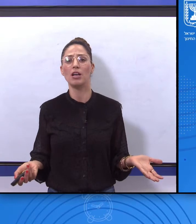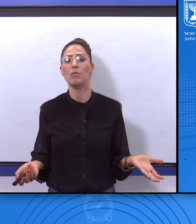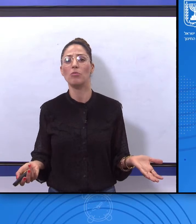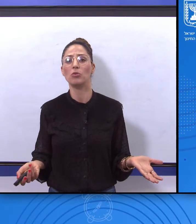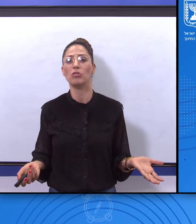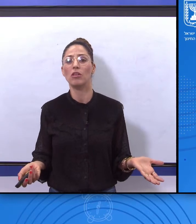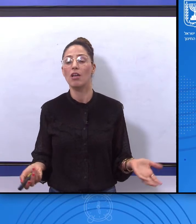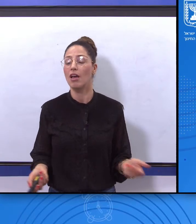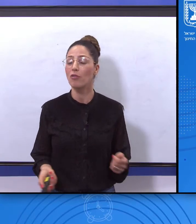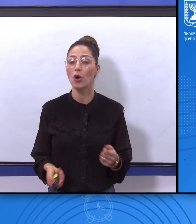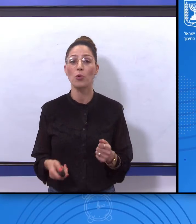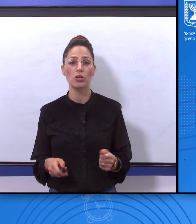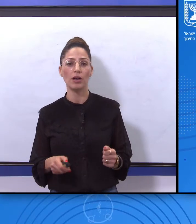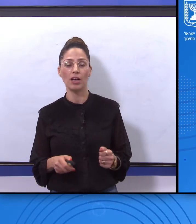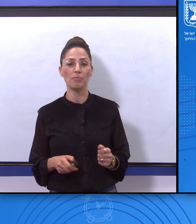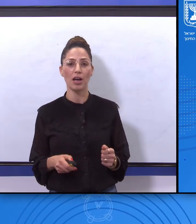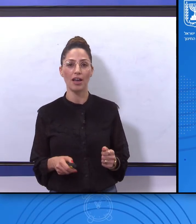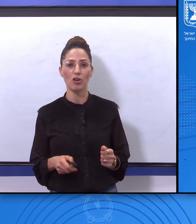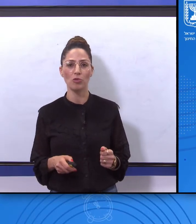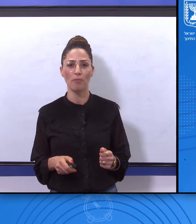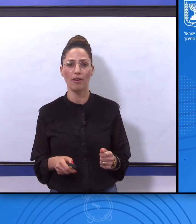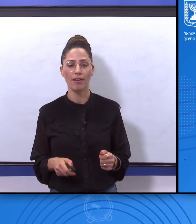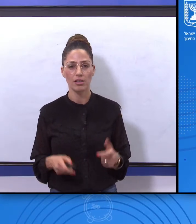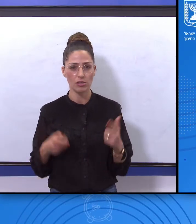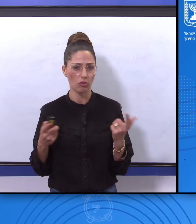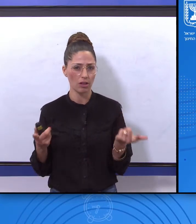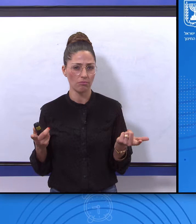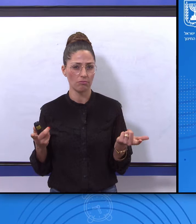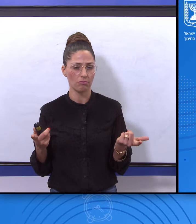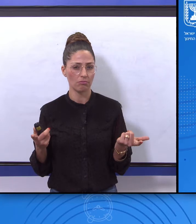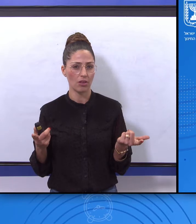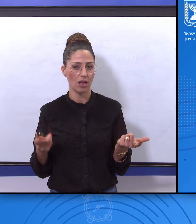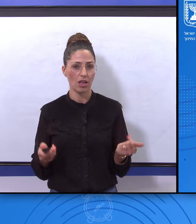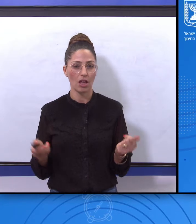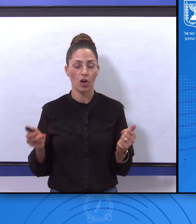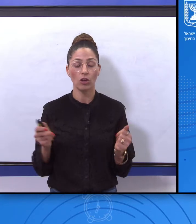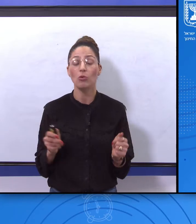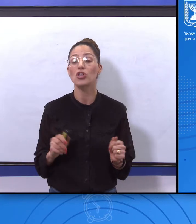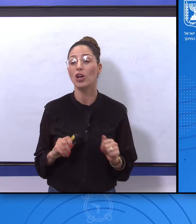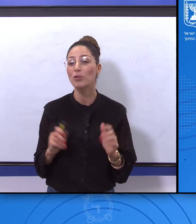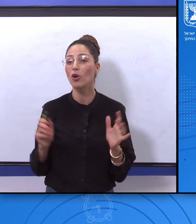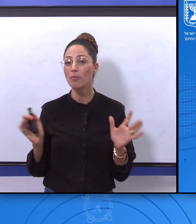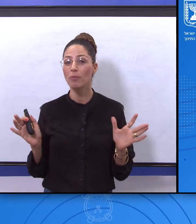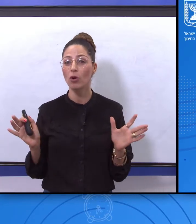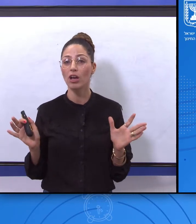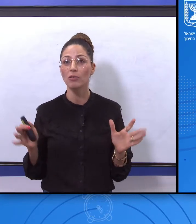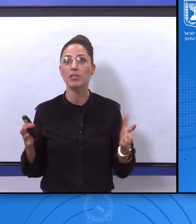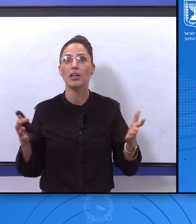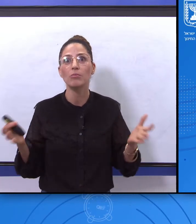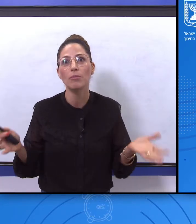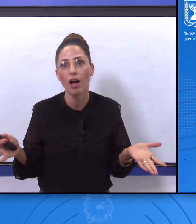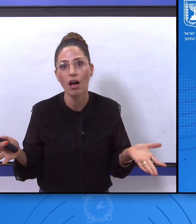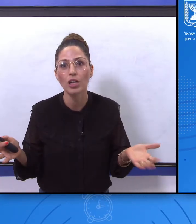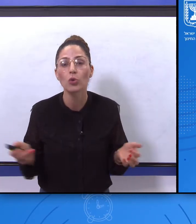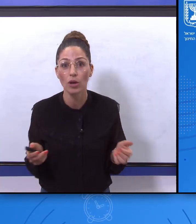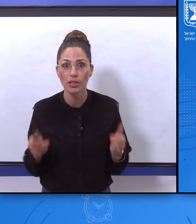פוגשים מעגלים באומנות? איפה אנחנו פוגשים מעגלים בחיי היומיום? זוכרים? קודם כל כשאנחנו מתעוררים בבוקר